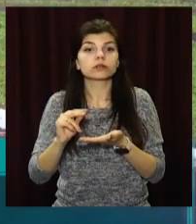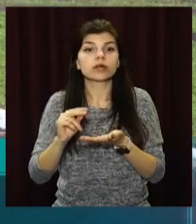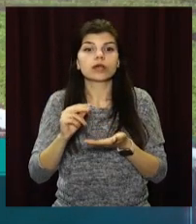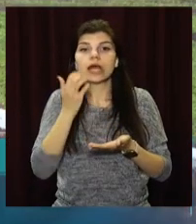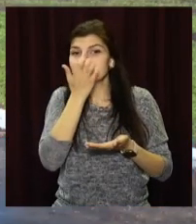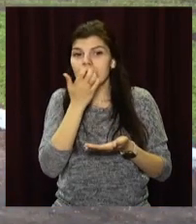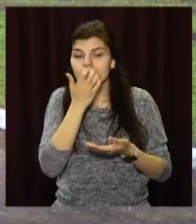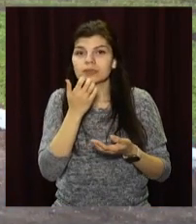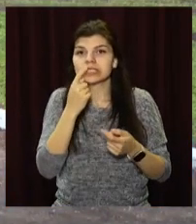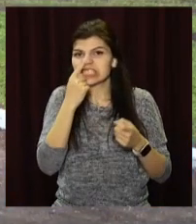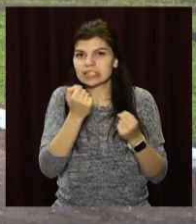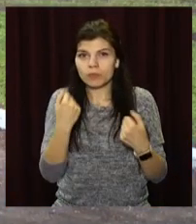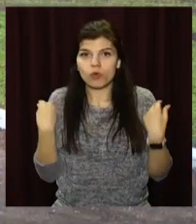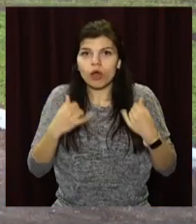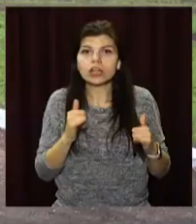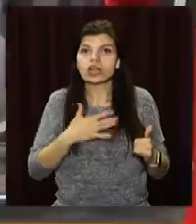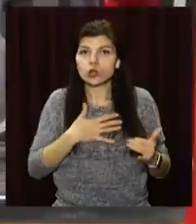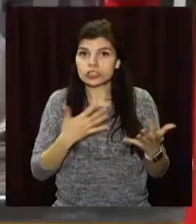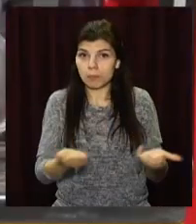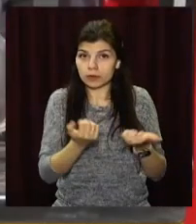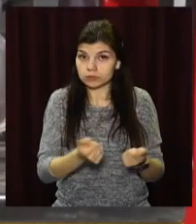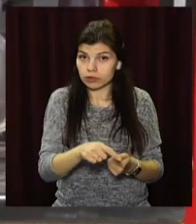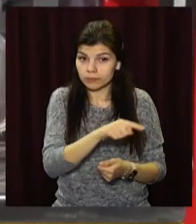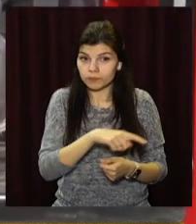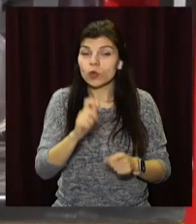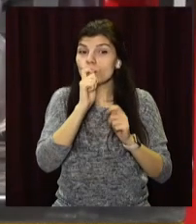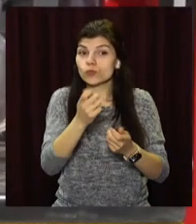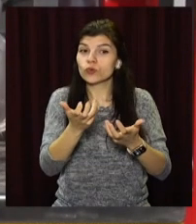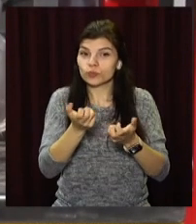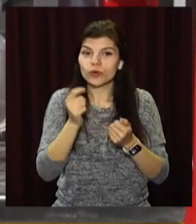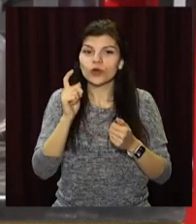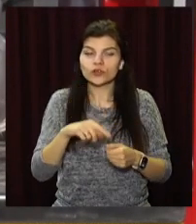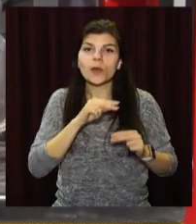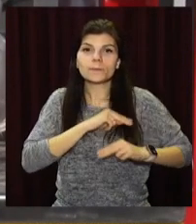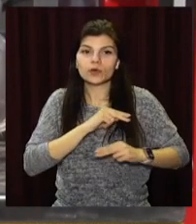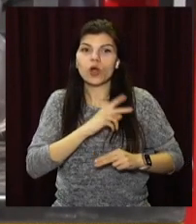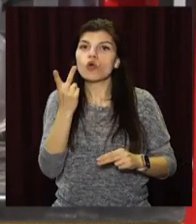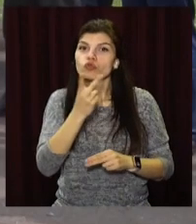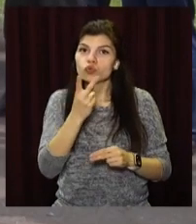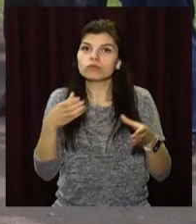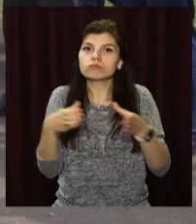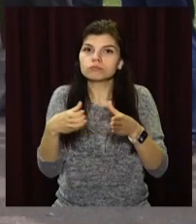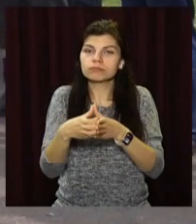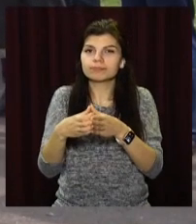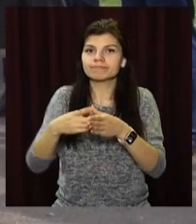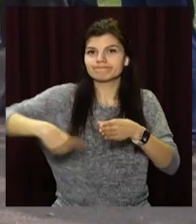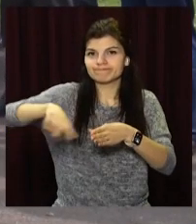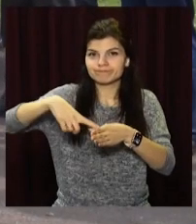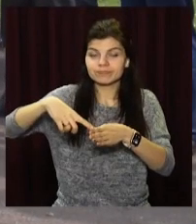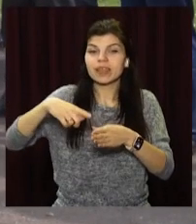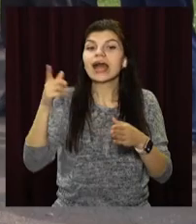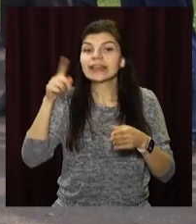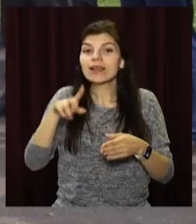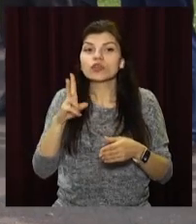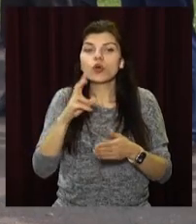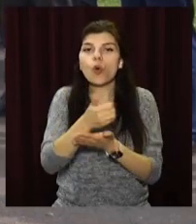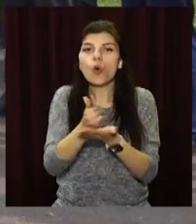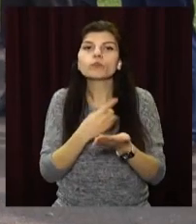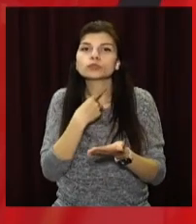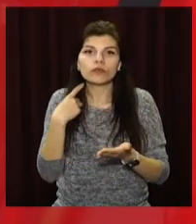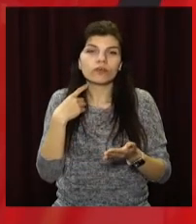теплий зимовий одяг для наших рятувальників. Отримали подарунки і працівники другого пожежно-рятувального загону, тобто ті, хто